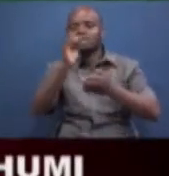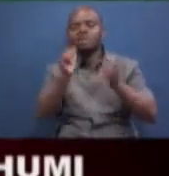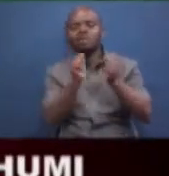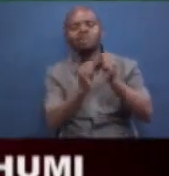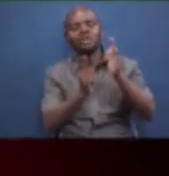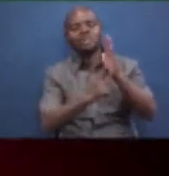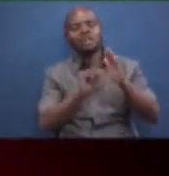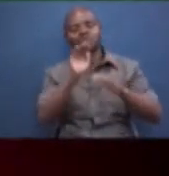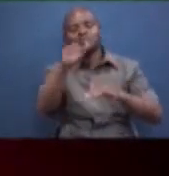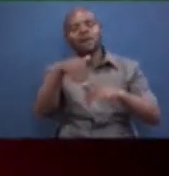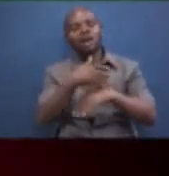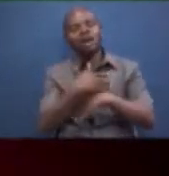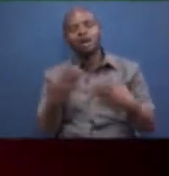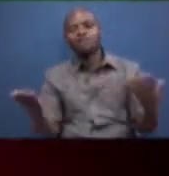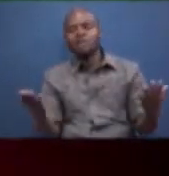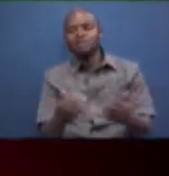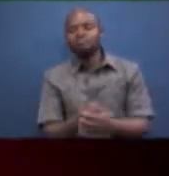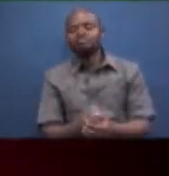kwa mwaka? Hakuna.